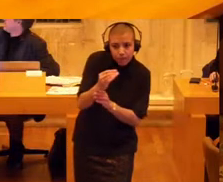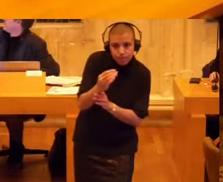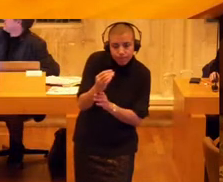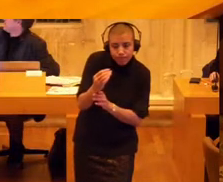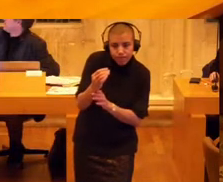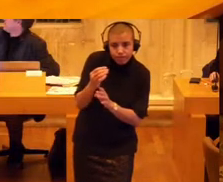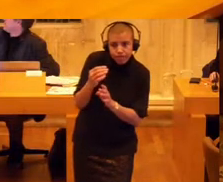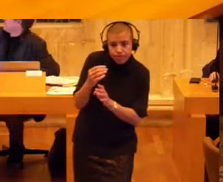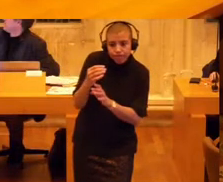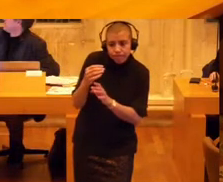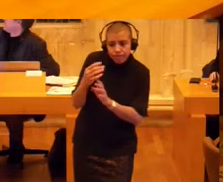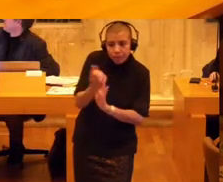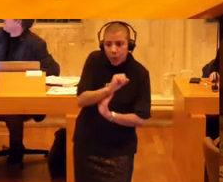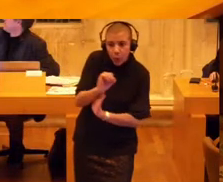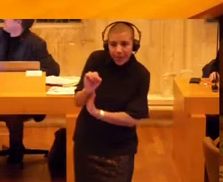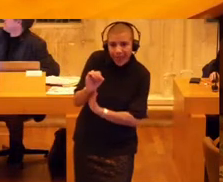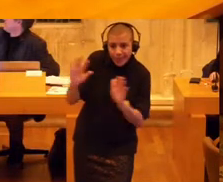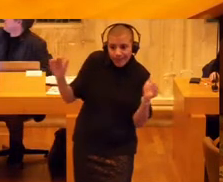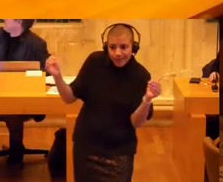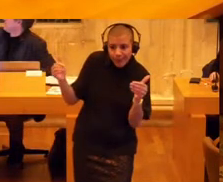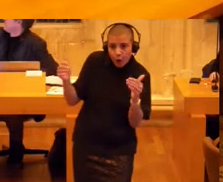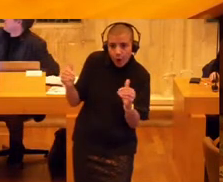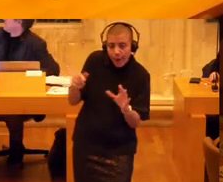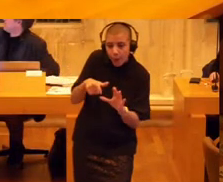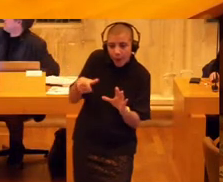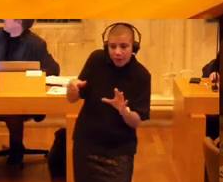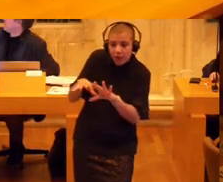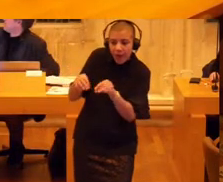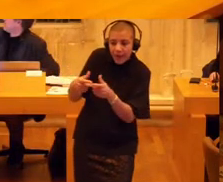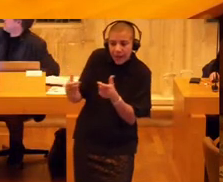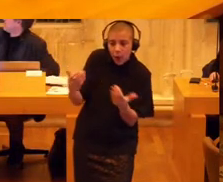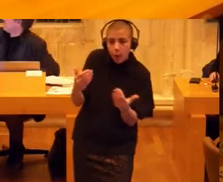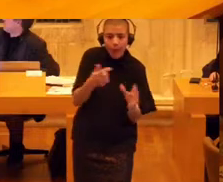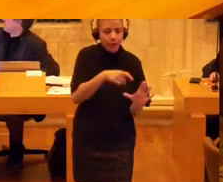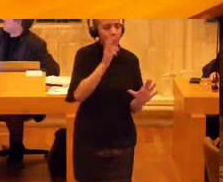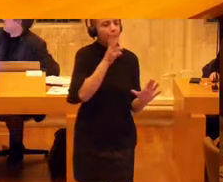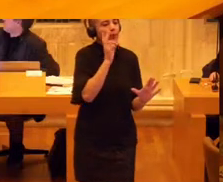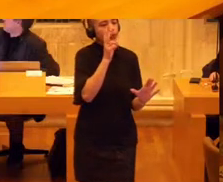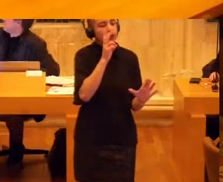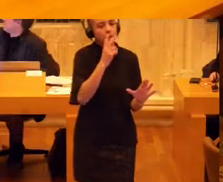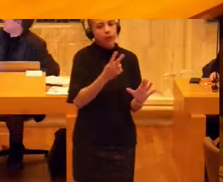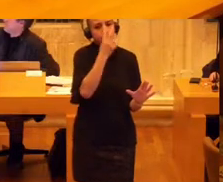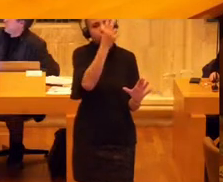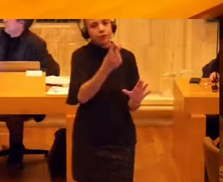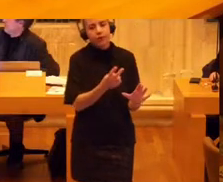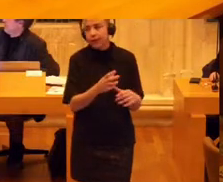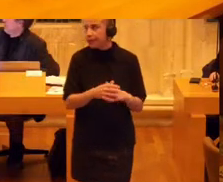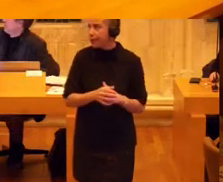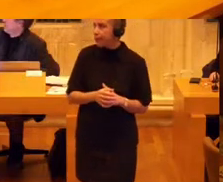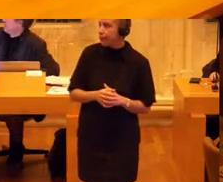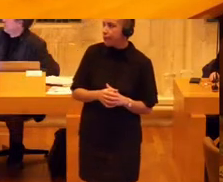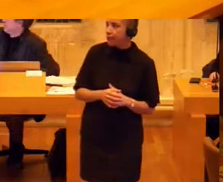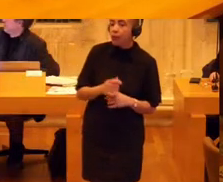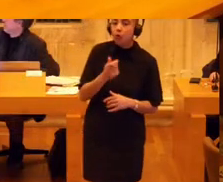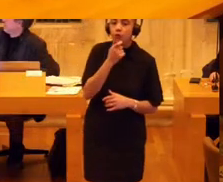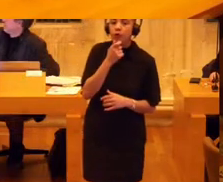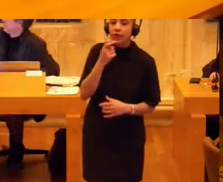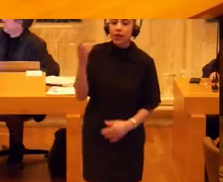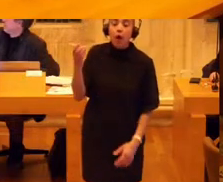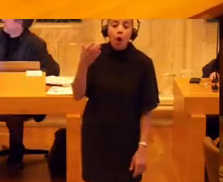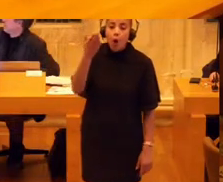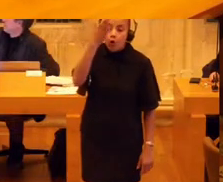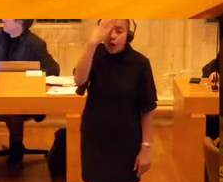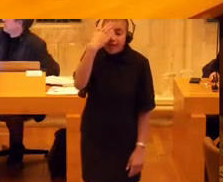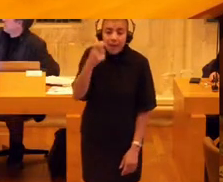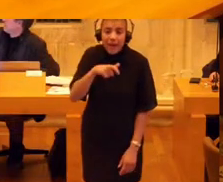selle que sur les habitués. Voilà. On connaît tous des gens qui se mettraient volontiers au vélo, mais qui en fait ne trouvent